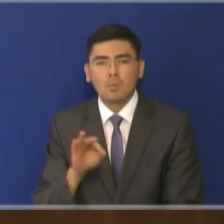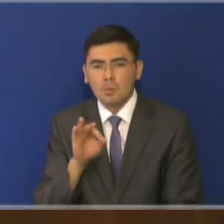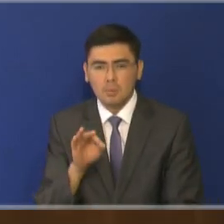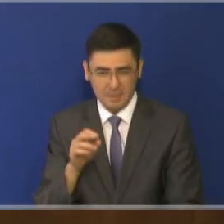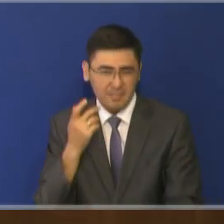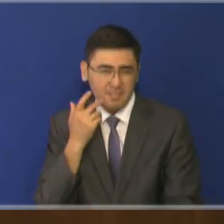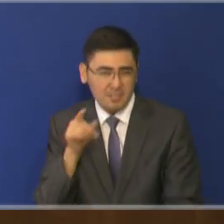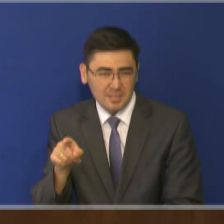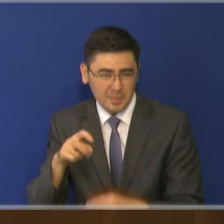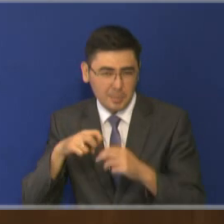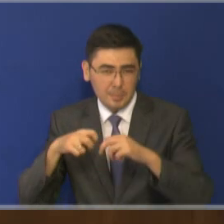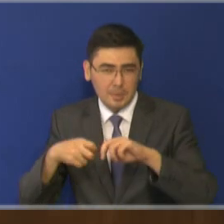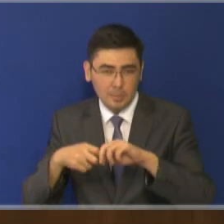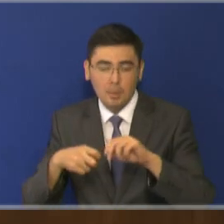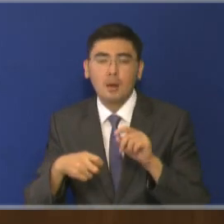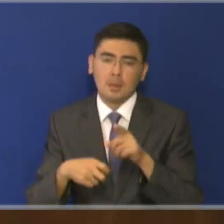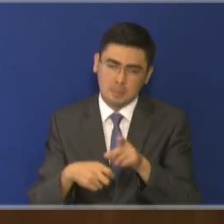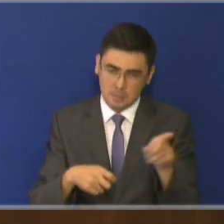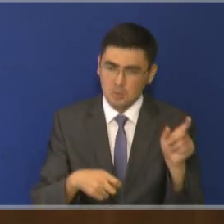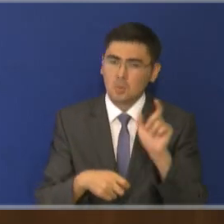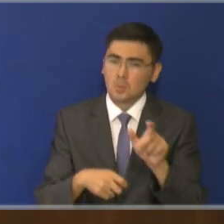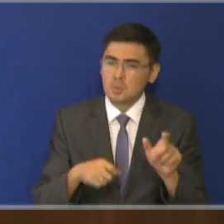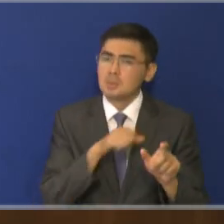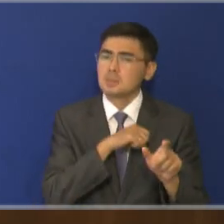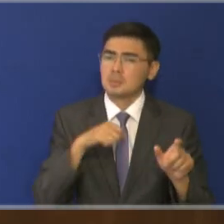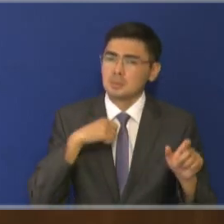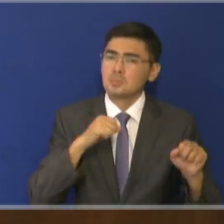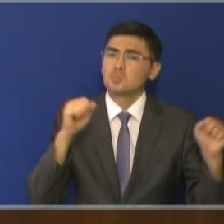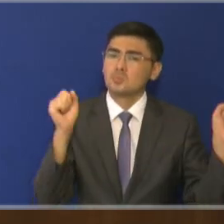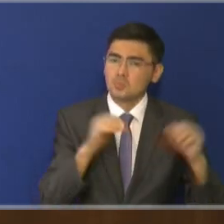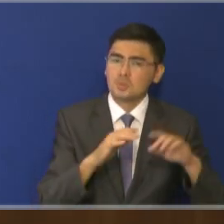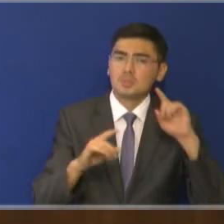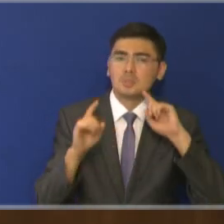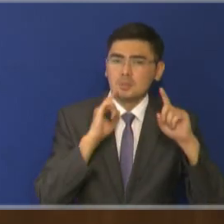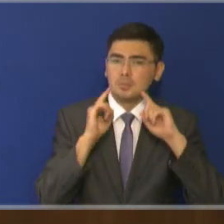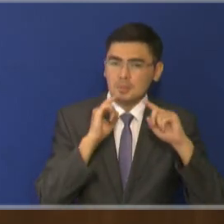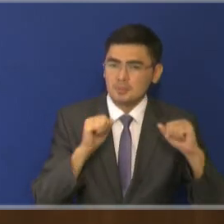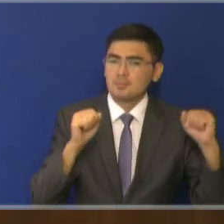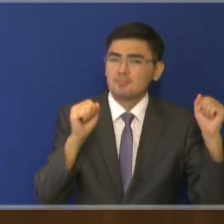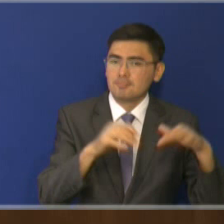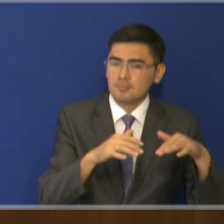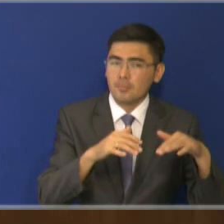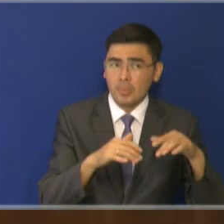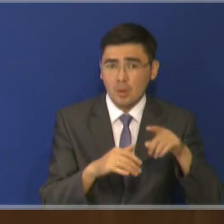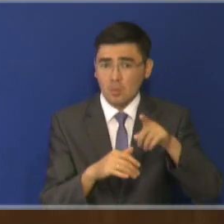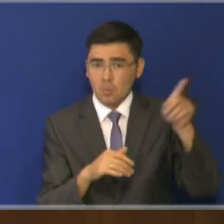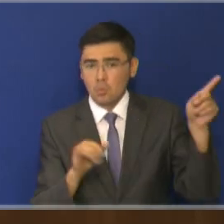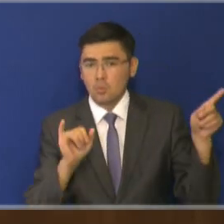тұрғындар сол жиналыста шешеді. Осы үйіңіз мысалы неге тіркеуге тұру керек?